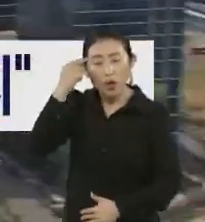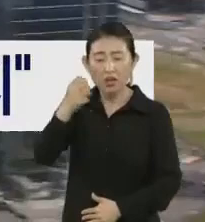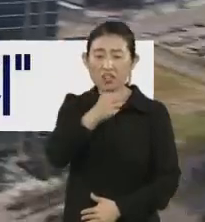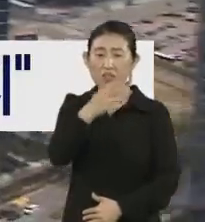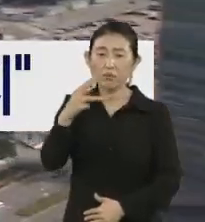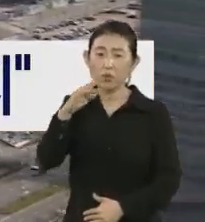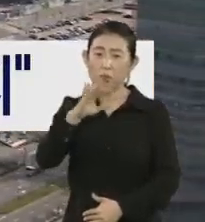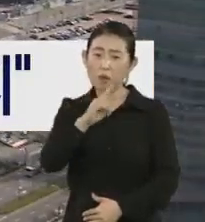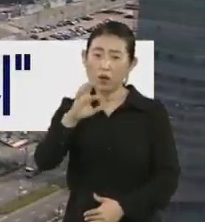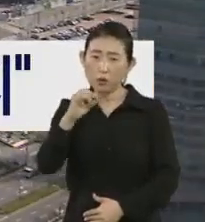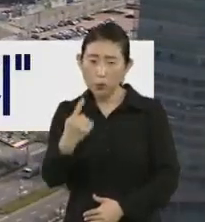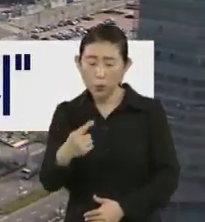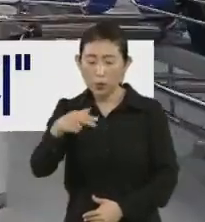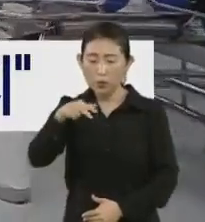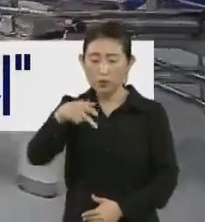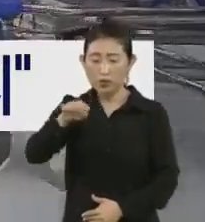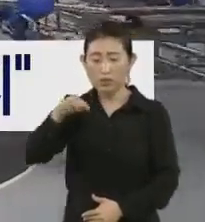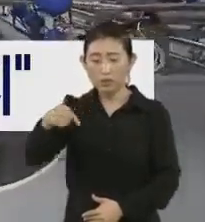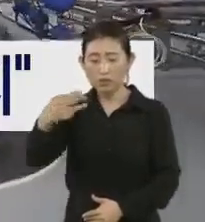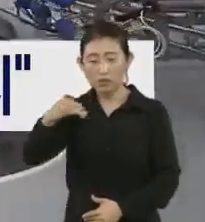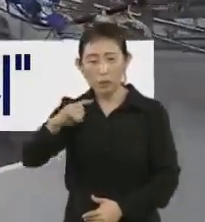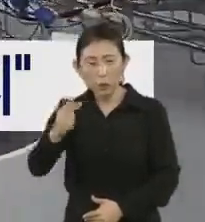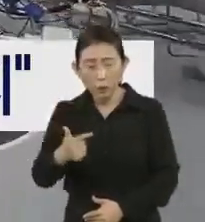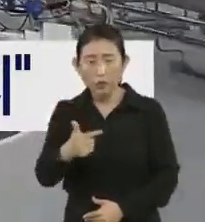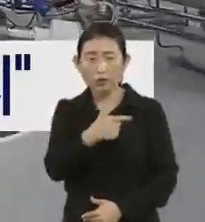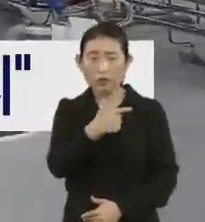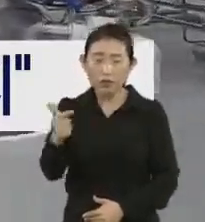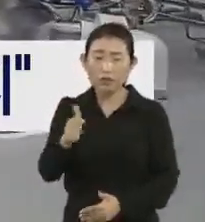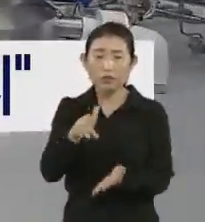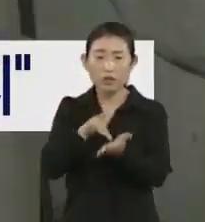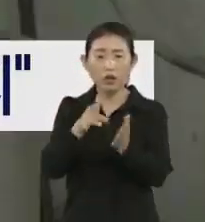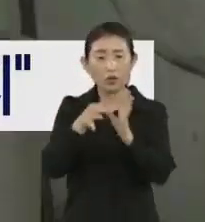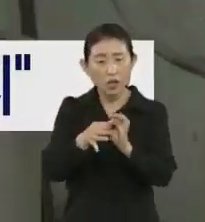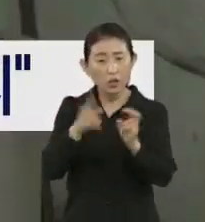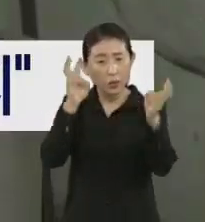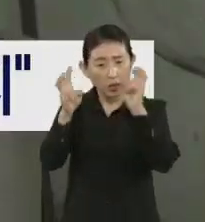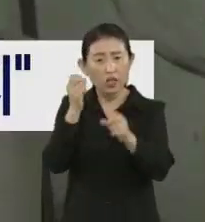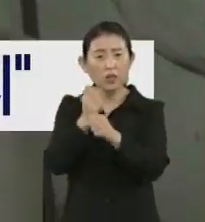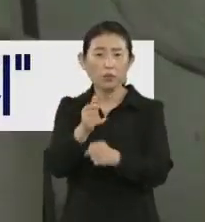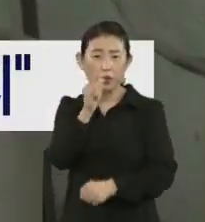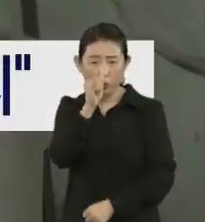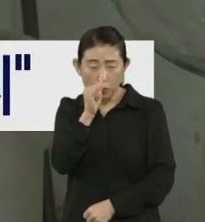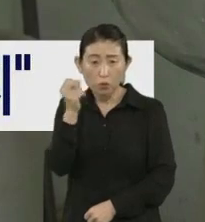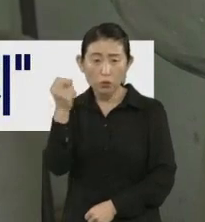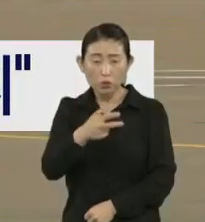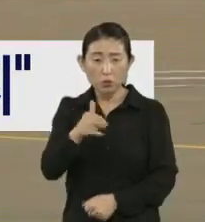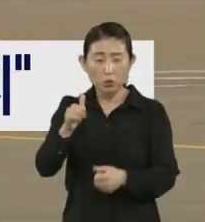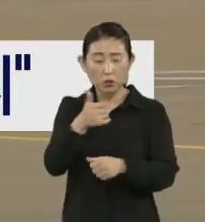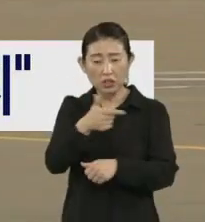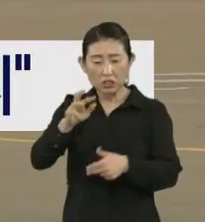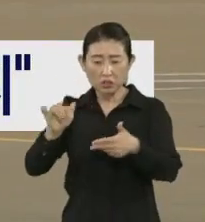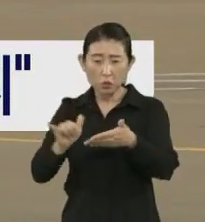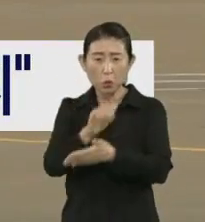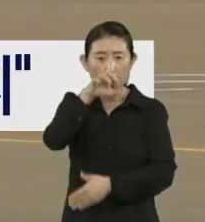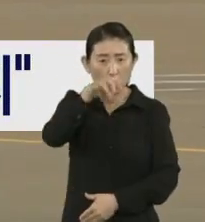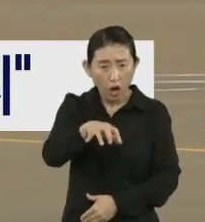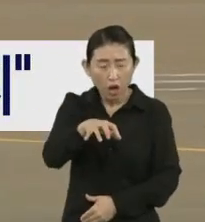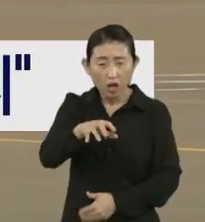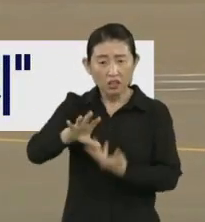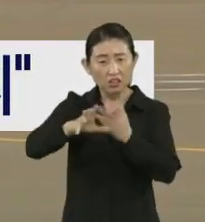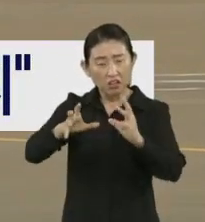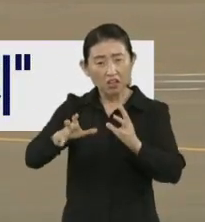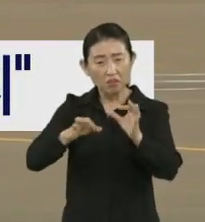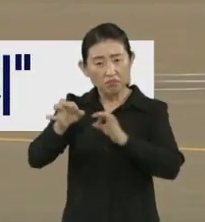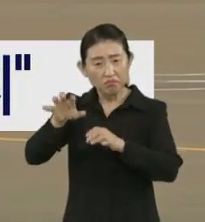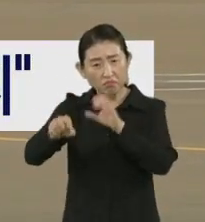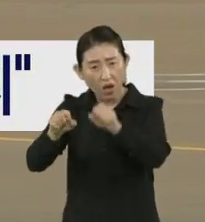삼성 바이오로직스와 셀트리온 등 국내 대표적인 바이오 앵커 기업이 있고 인천공항 등 해외로 뻗어나갈 수 있는